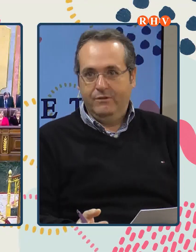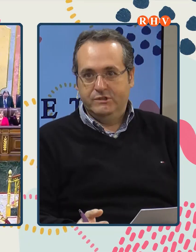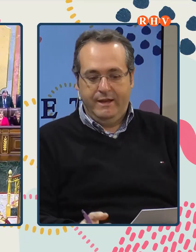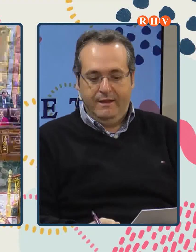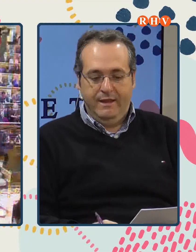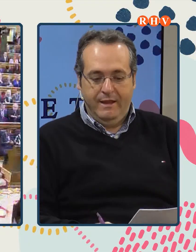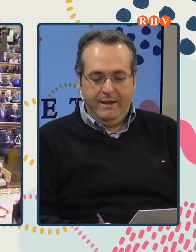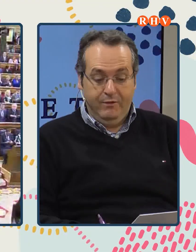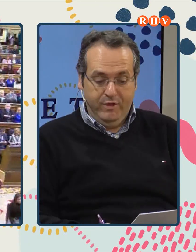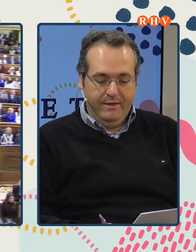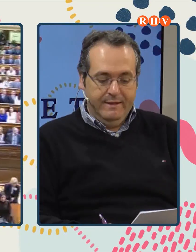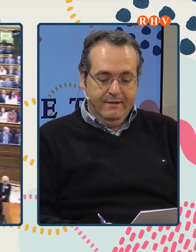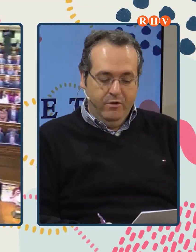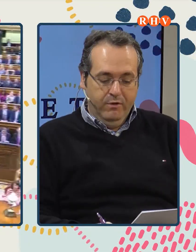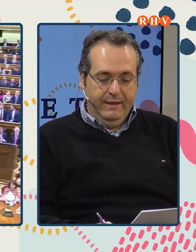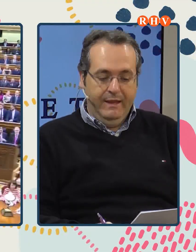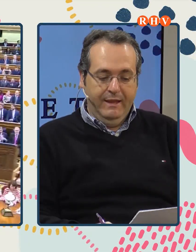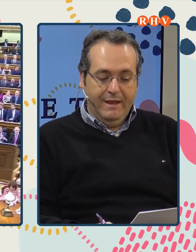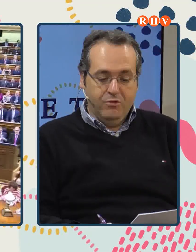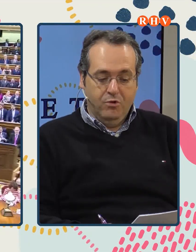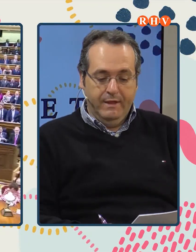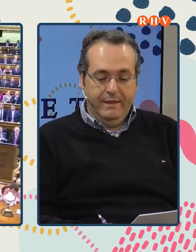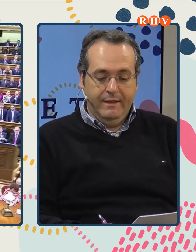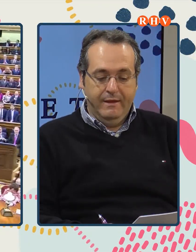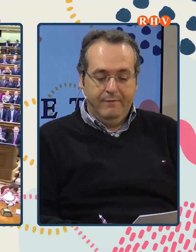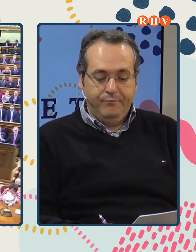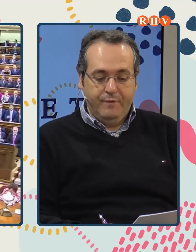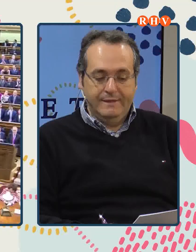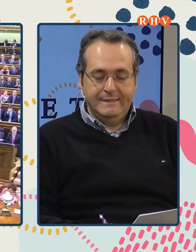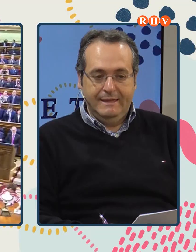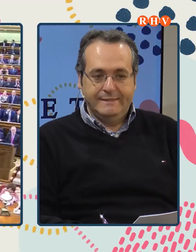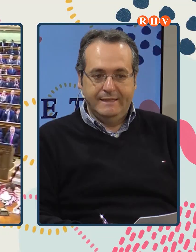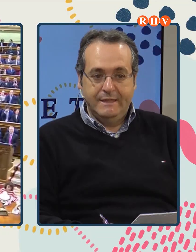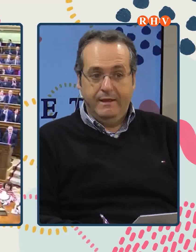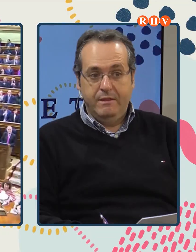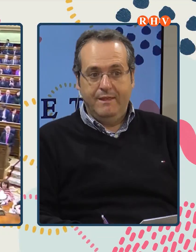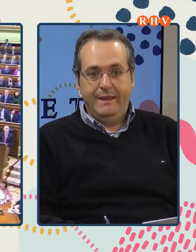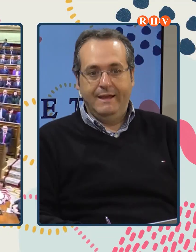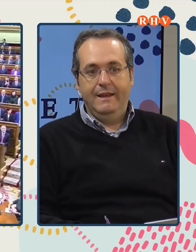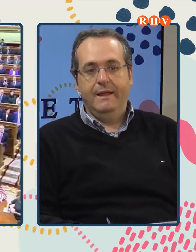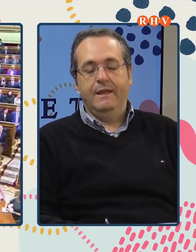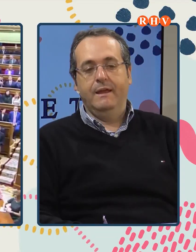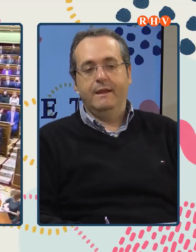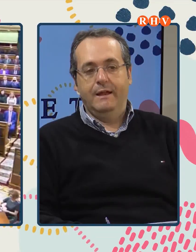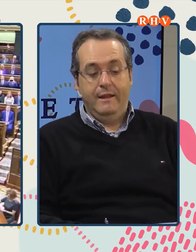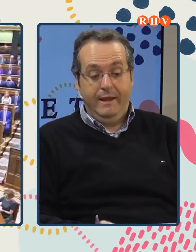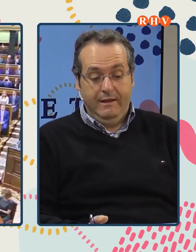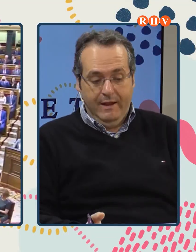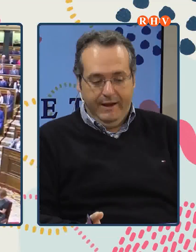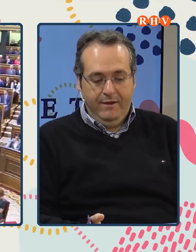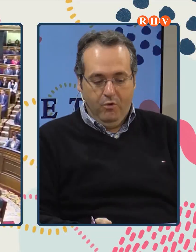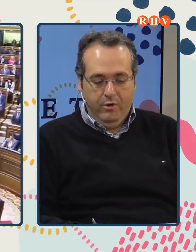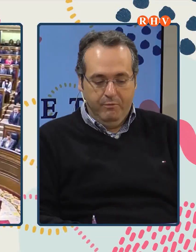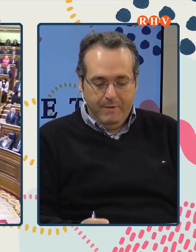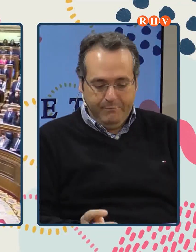anys a presó i aquest no estarà ni un dia, no? I això És evident que cal